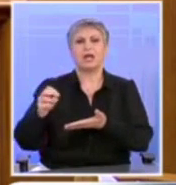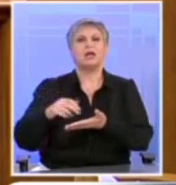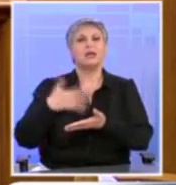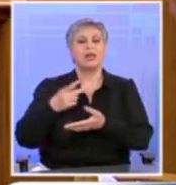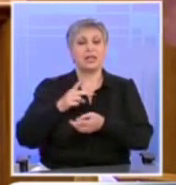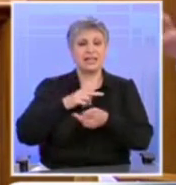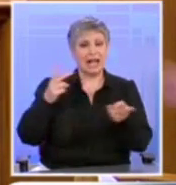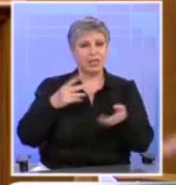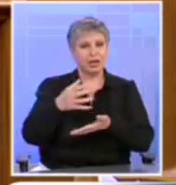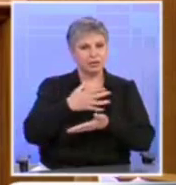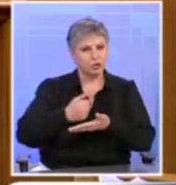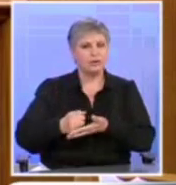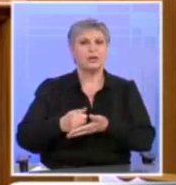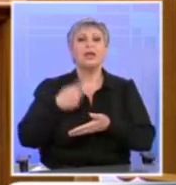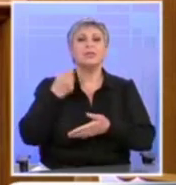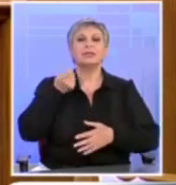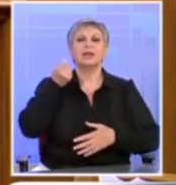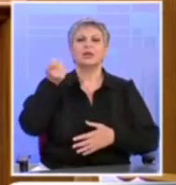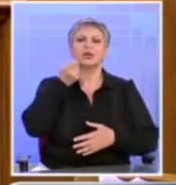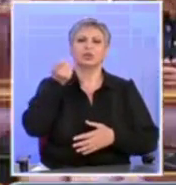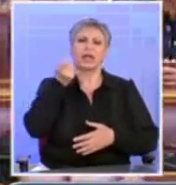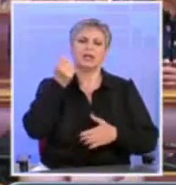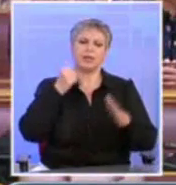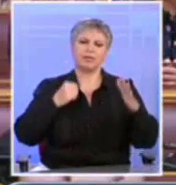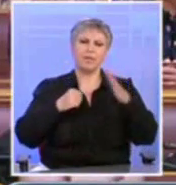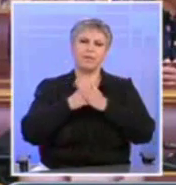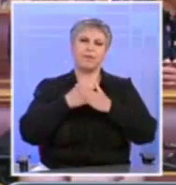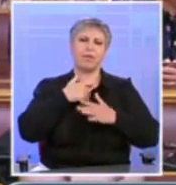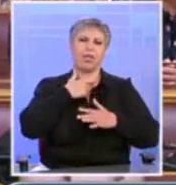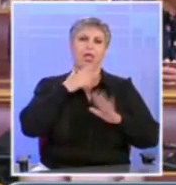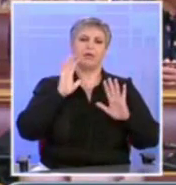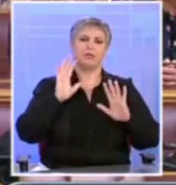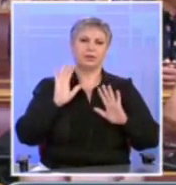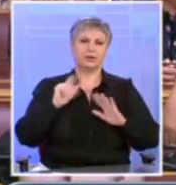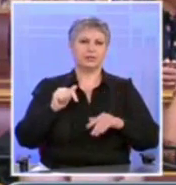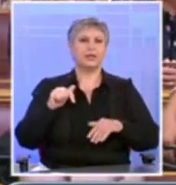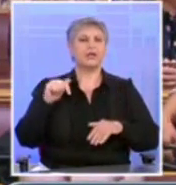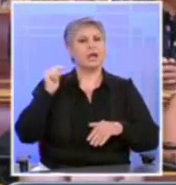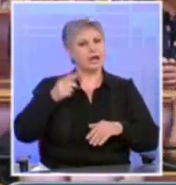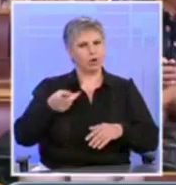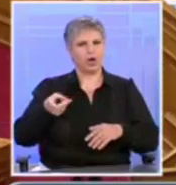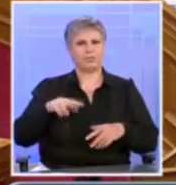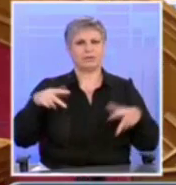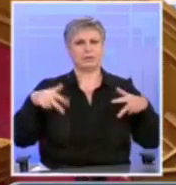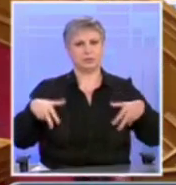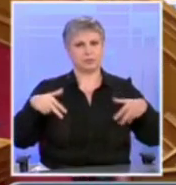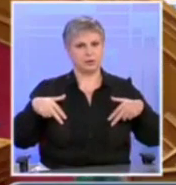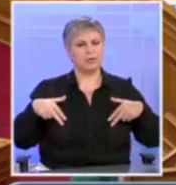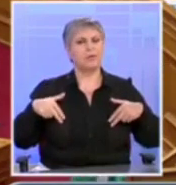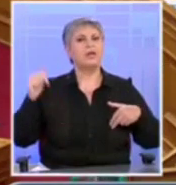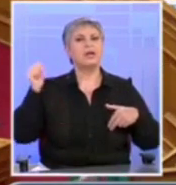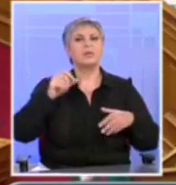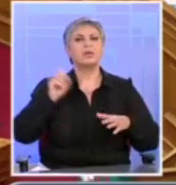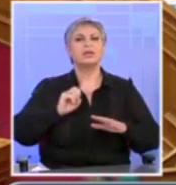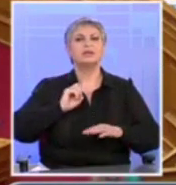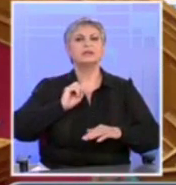εισοδήματος. Για τα κόκκινα δάνεια μίλησε ο Υπουργός, που απορρίπτεται οι εταιρείες με τα ξένα φαντς για να